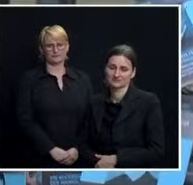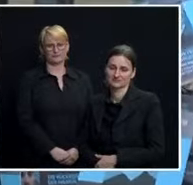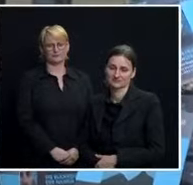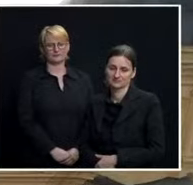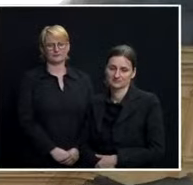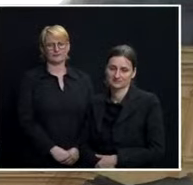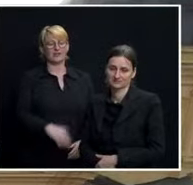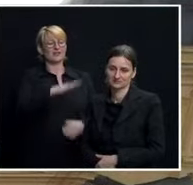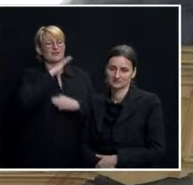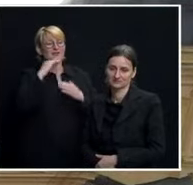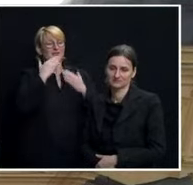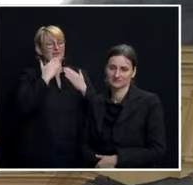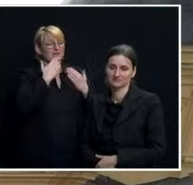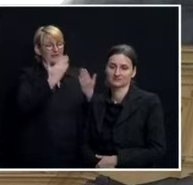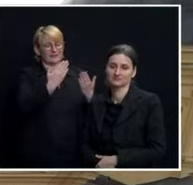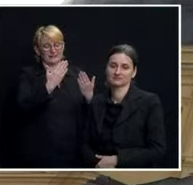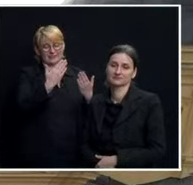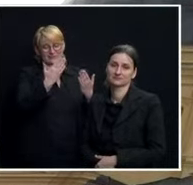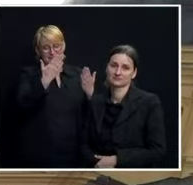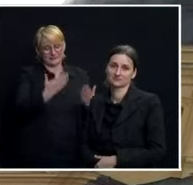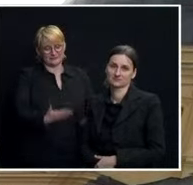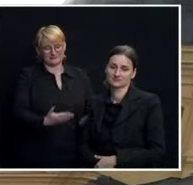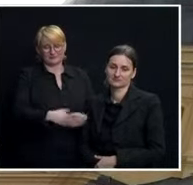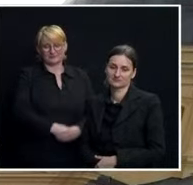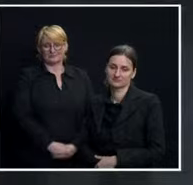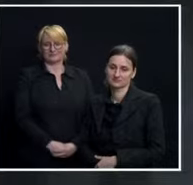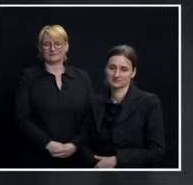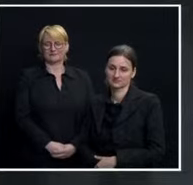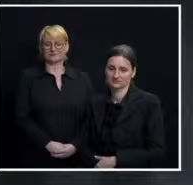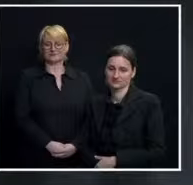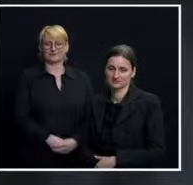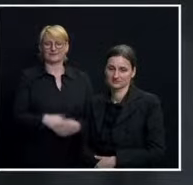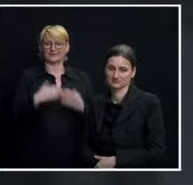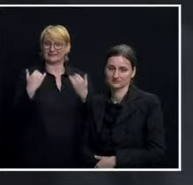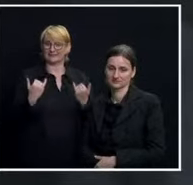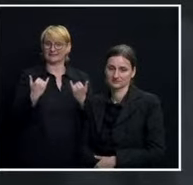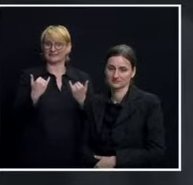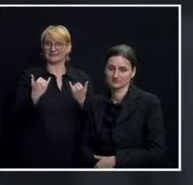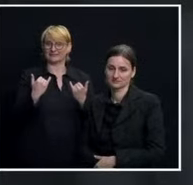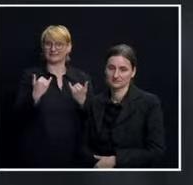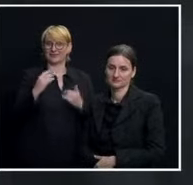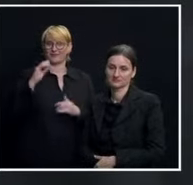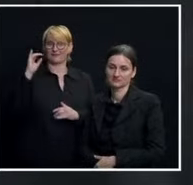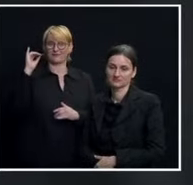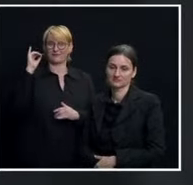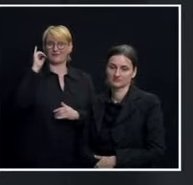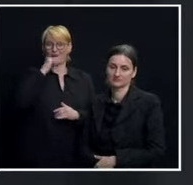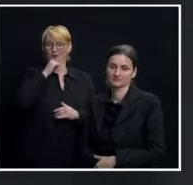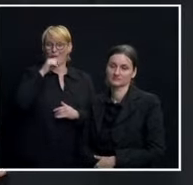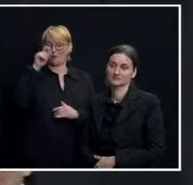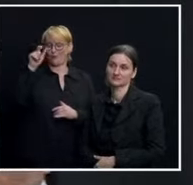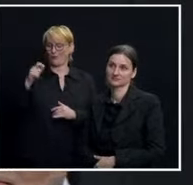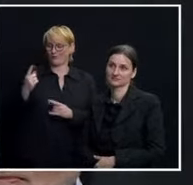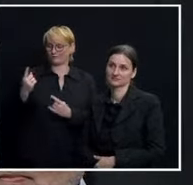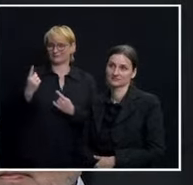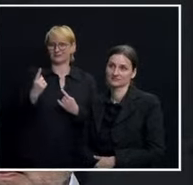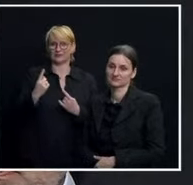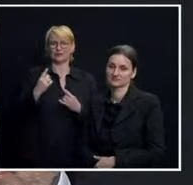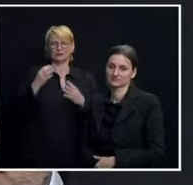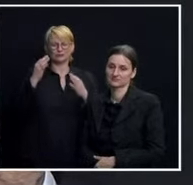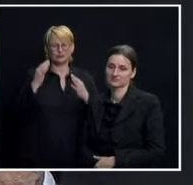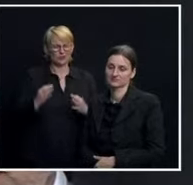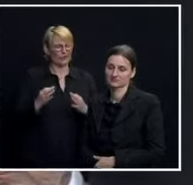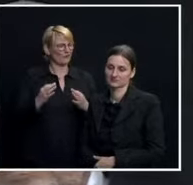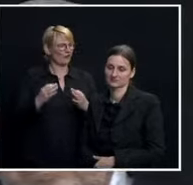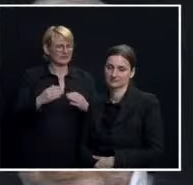Vielen, vielen Dank, Herr Bönte. Danke. Jetzt kommt eine Frau, die sofort bereit war, die Schirmherrschaft